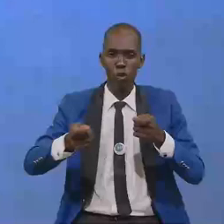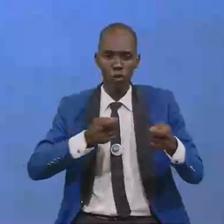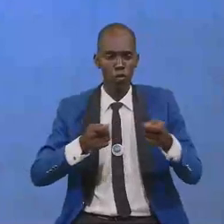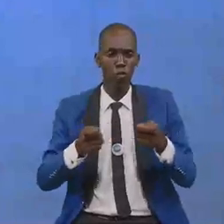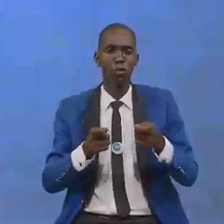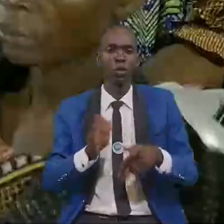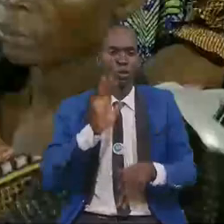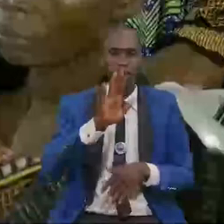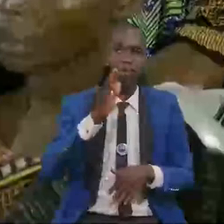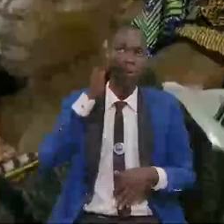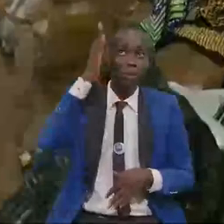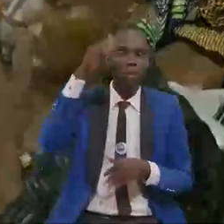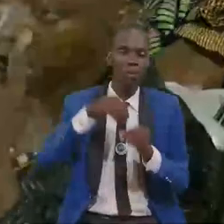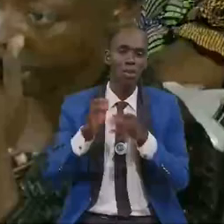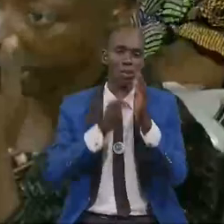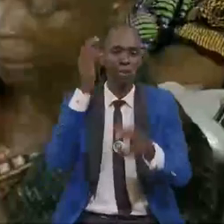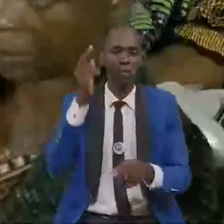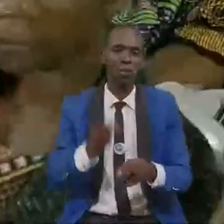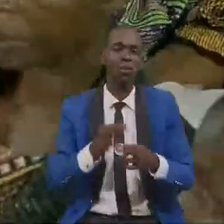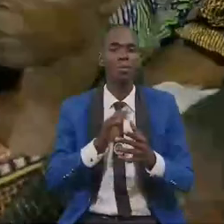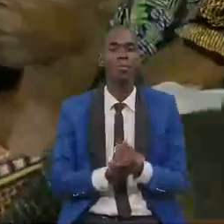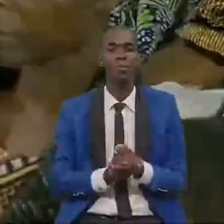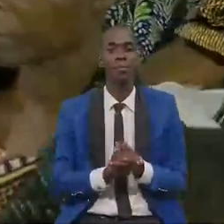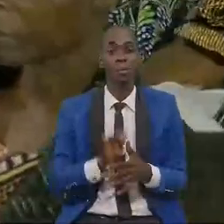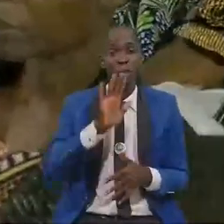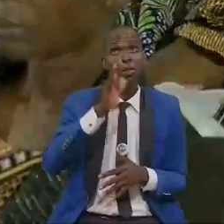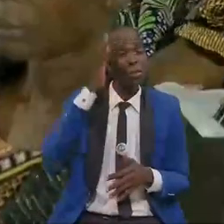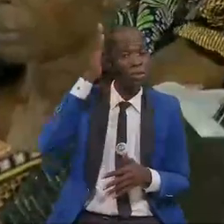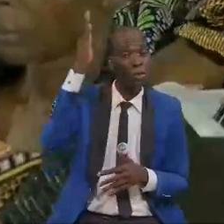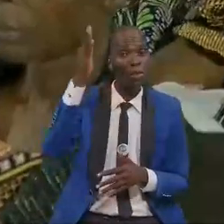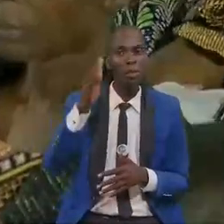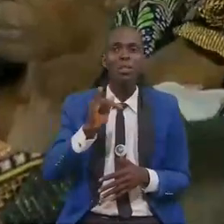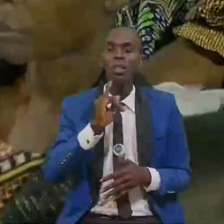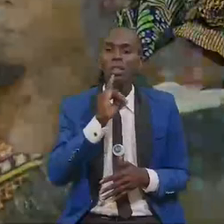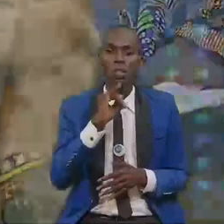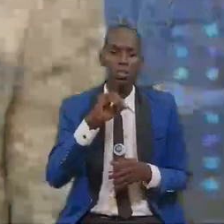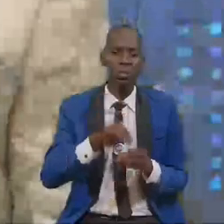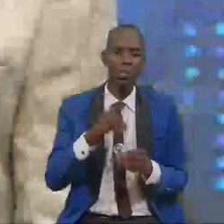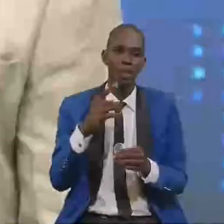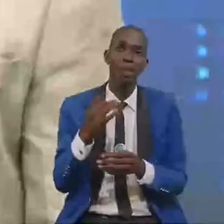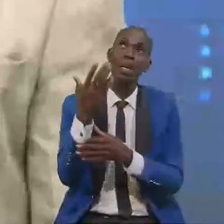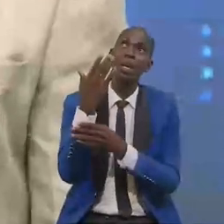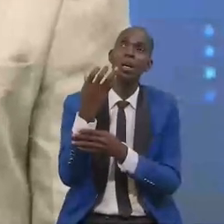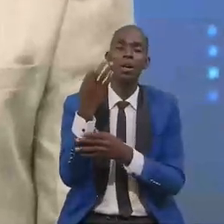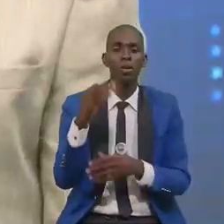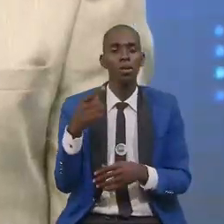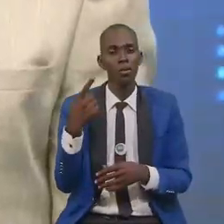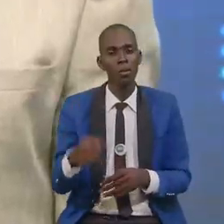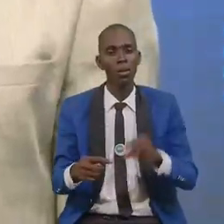ta destinée ta dessiner et dans les mains du Mexique